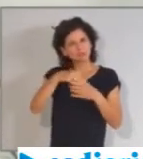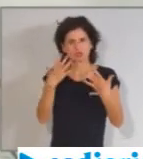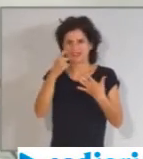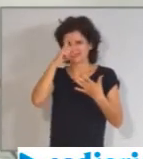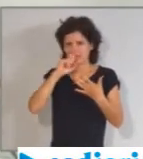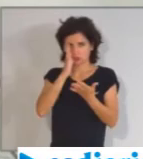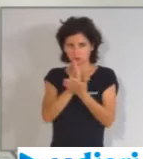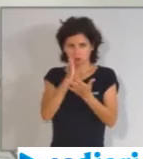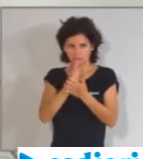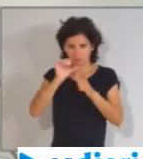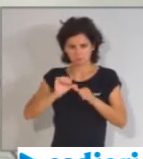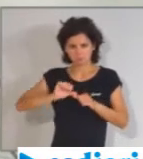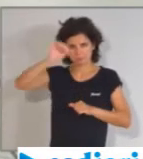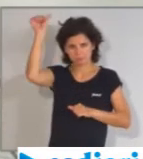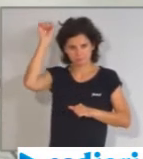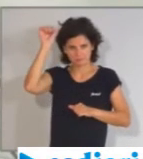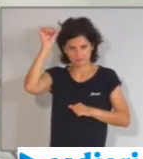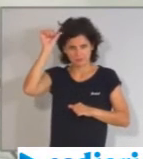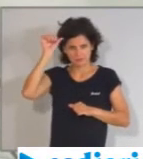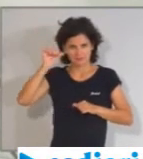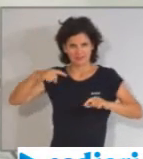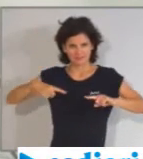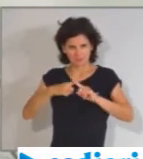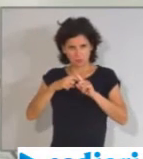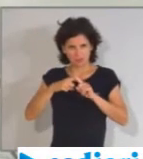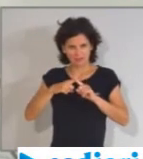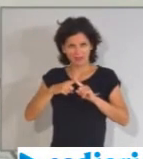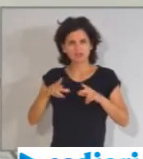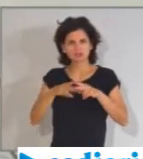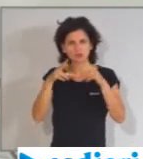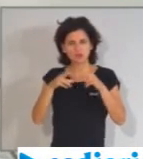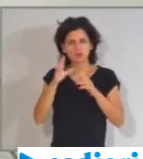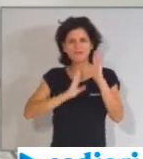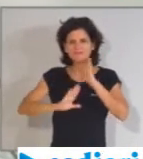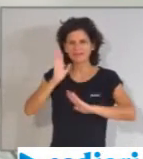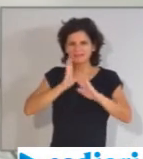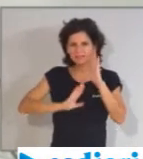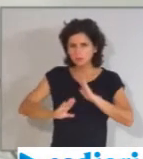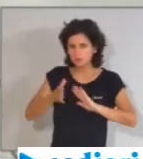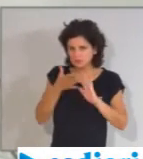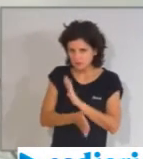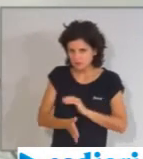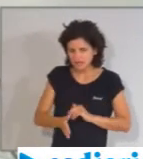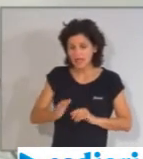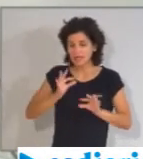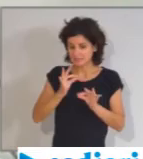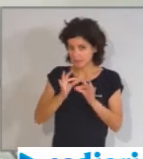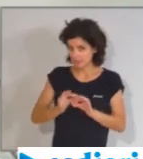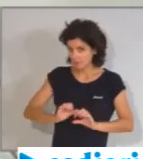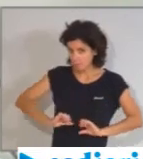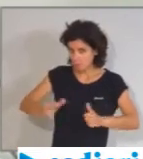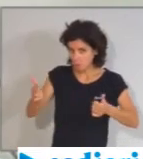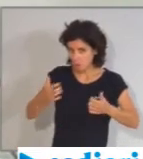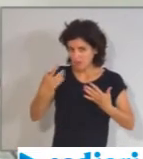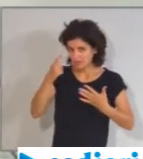pot concretar una miqueta més si parlarien ja d'implantar aquesta assignatura a partir d'aquest curs escolar, com se